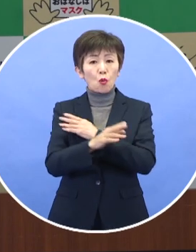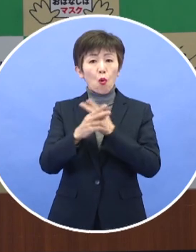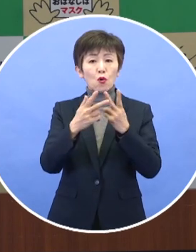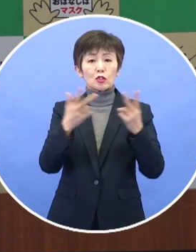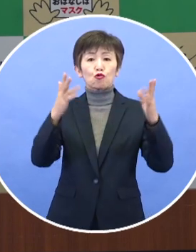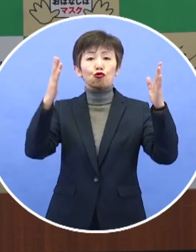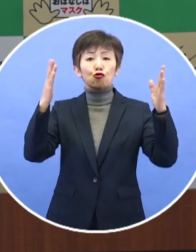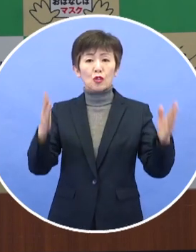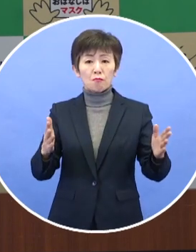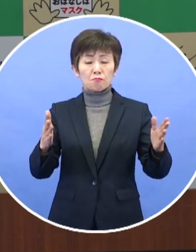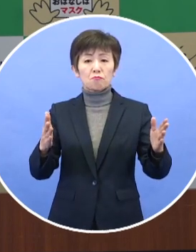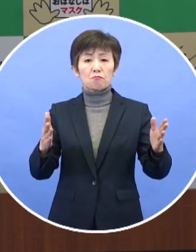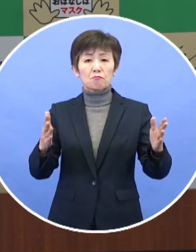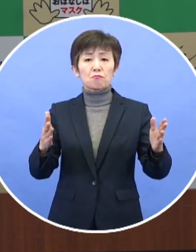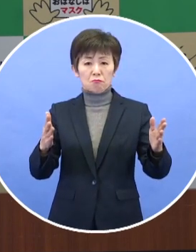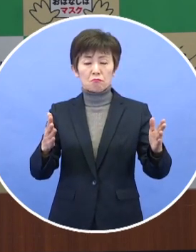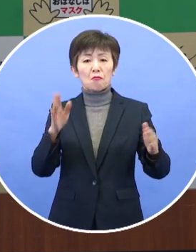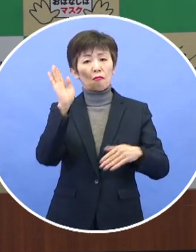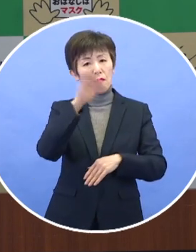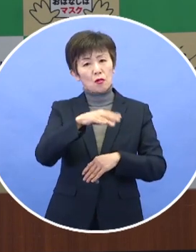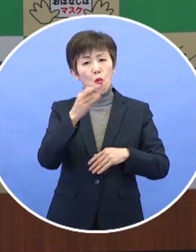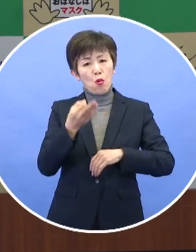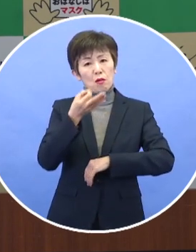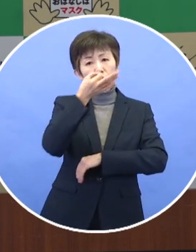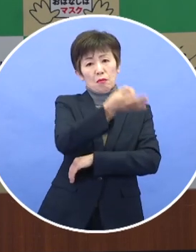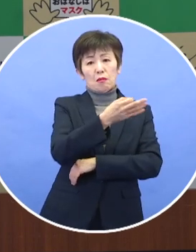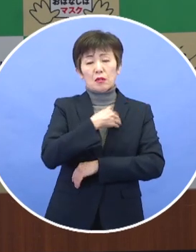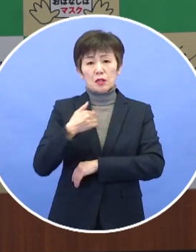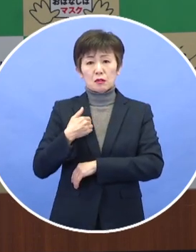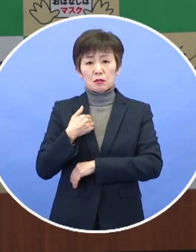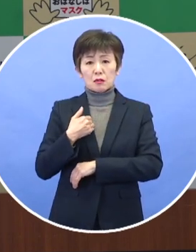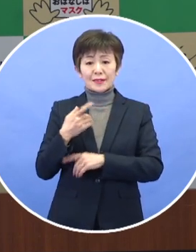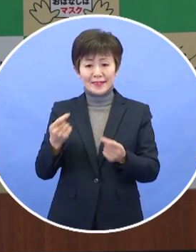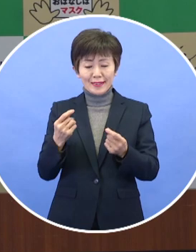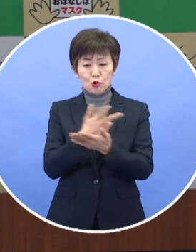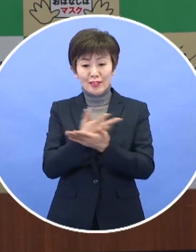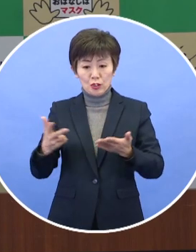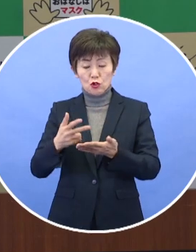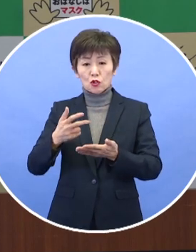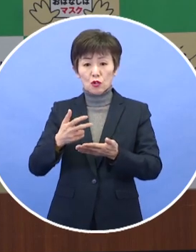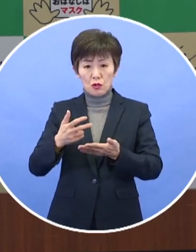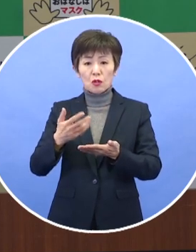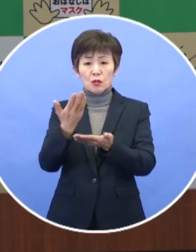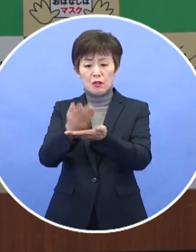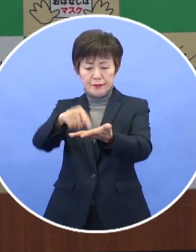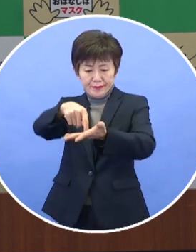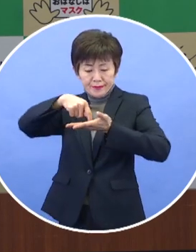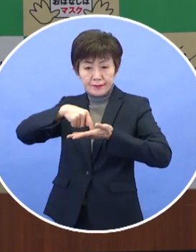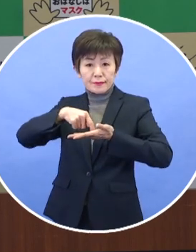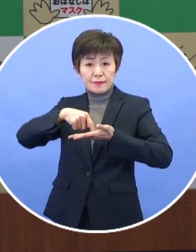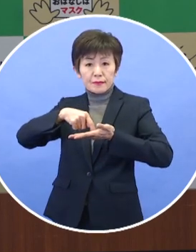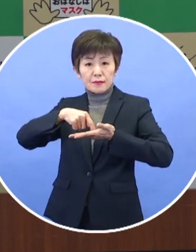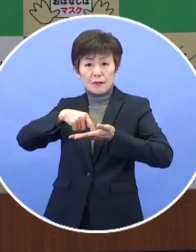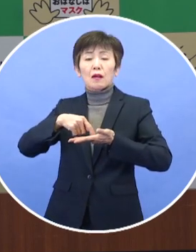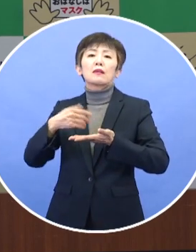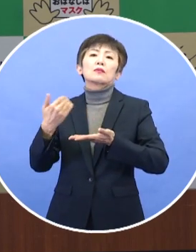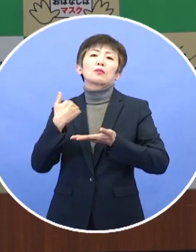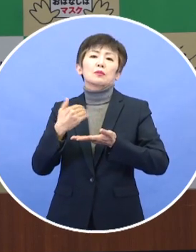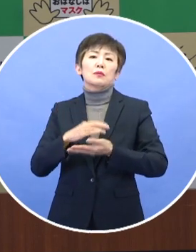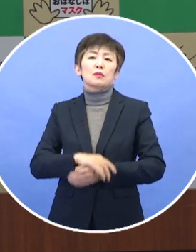あ、書類だけはちゃんと揃えていただいてですね、この申請をしていただきたいというふうに思います。この場合、例え